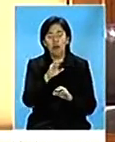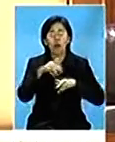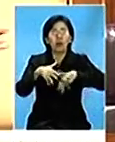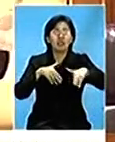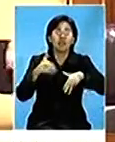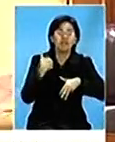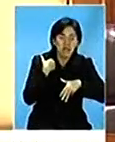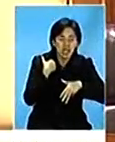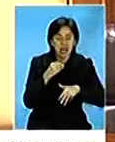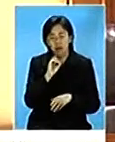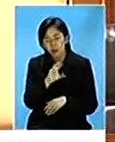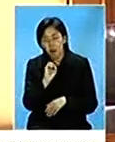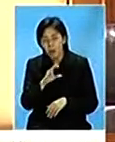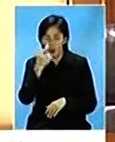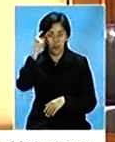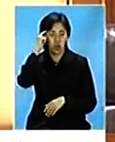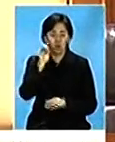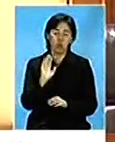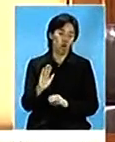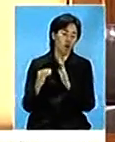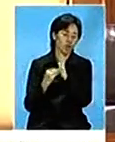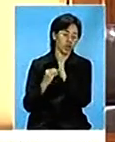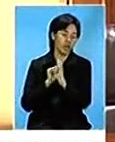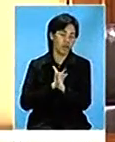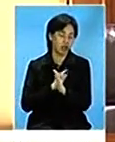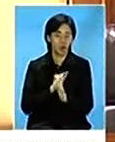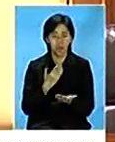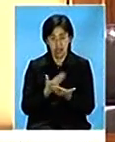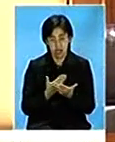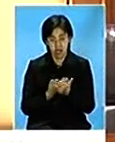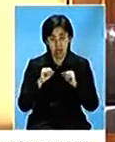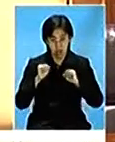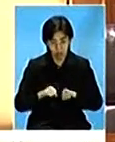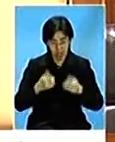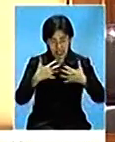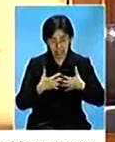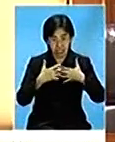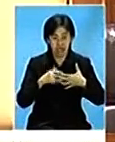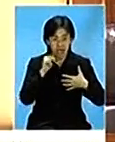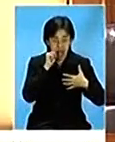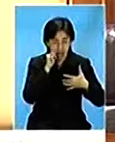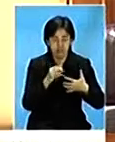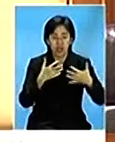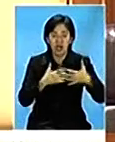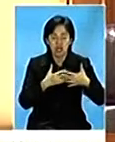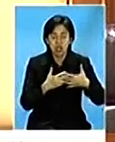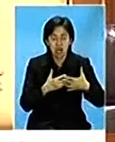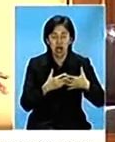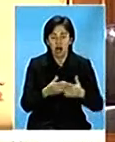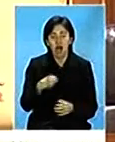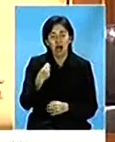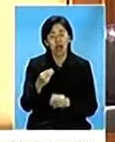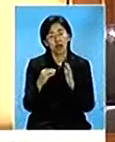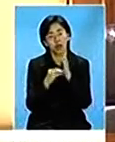ไม่บอกบ้างสุดแล้วแต่นะครับผมเองเพิ่งอนุมัติสูบเครื่องสูบน้ำเครื่องดันน้ำนะครับให้กทมเมื่ออาทิตย์ที่